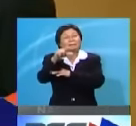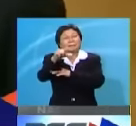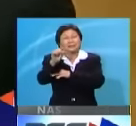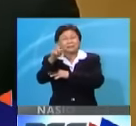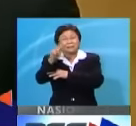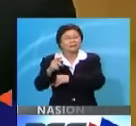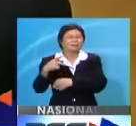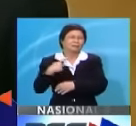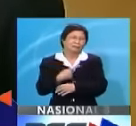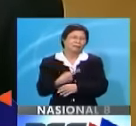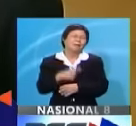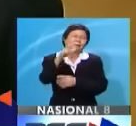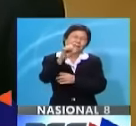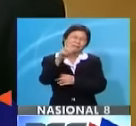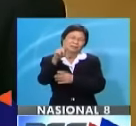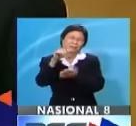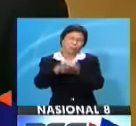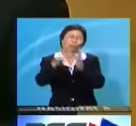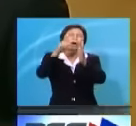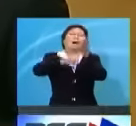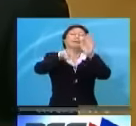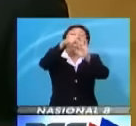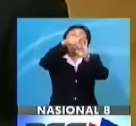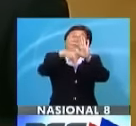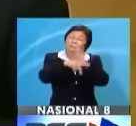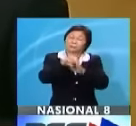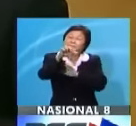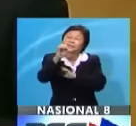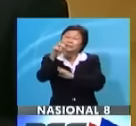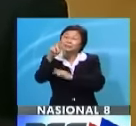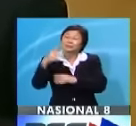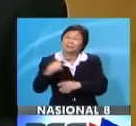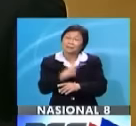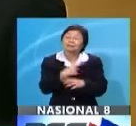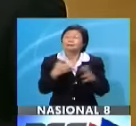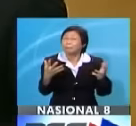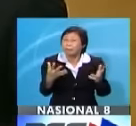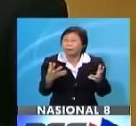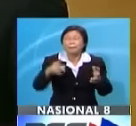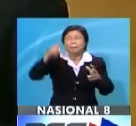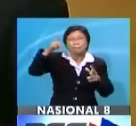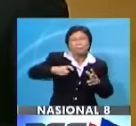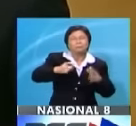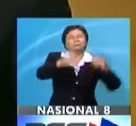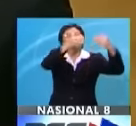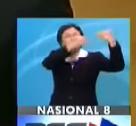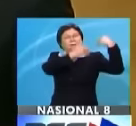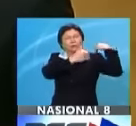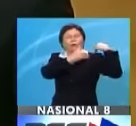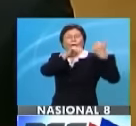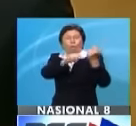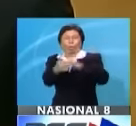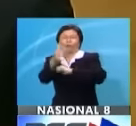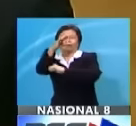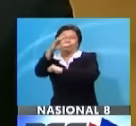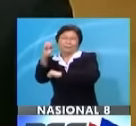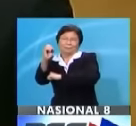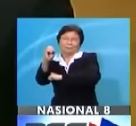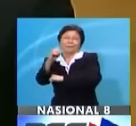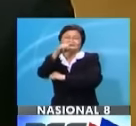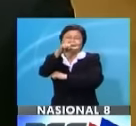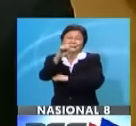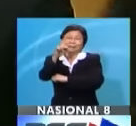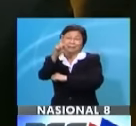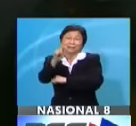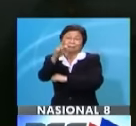prinsip GST itu sendiri. Apakah prinsip GST kita ialah ianya mesti ditanggung oleh syarikat. Kerana